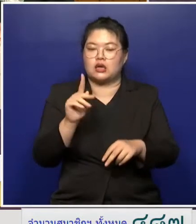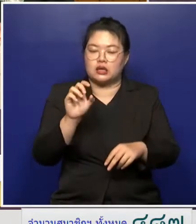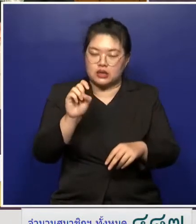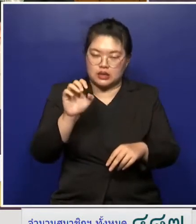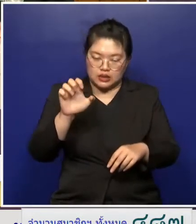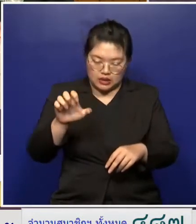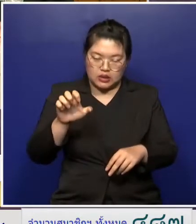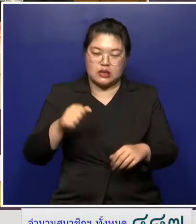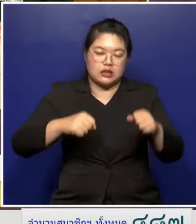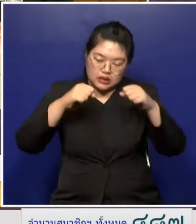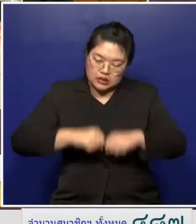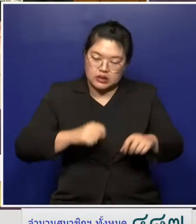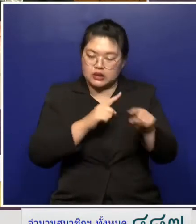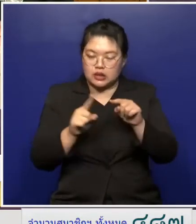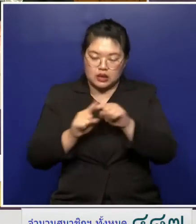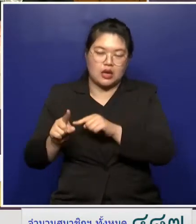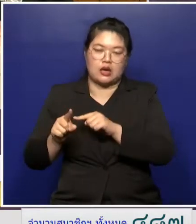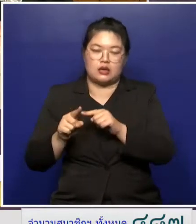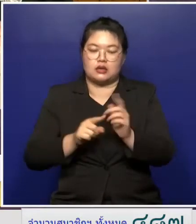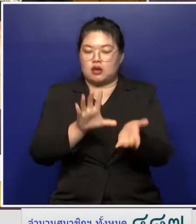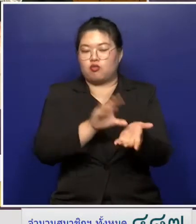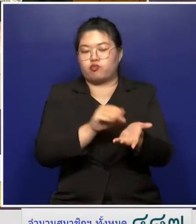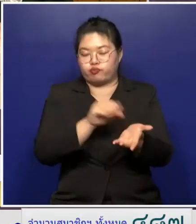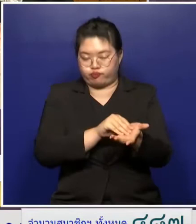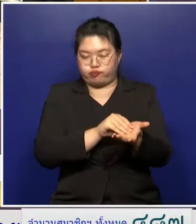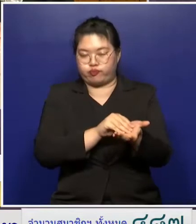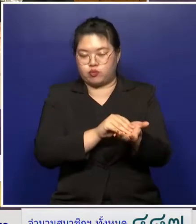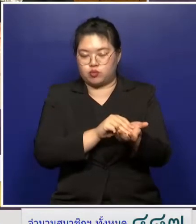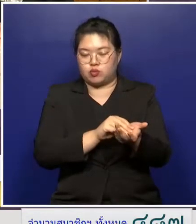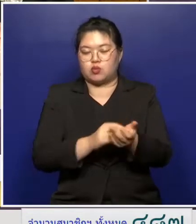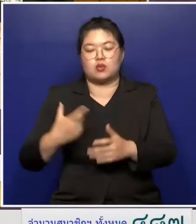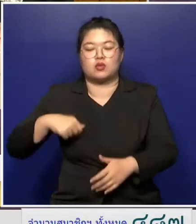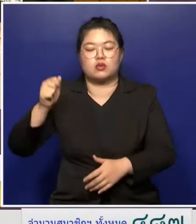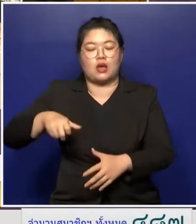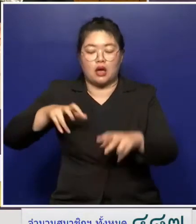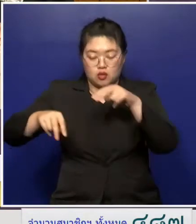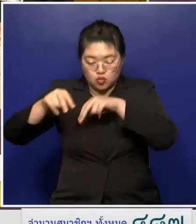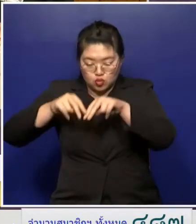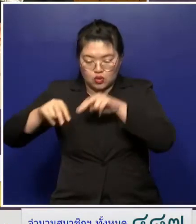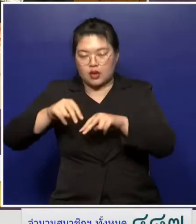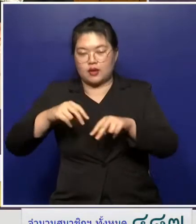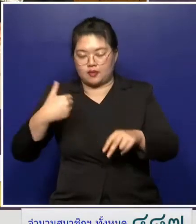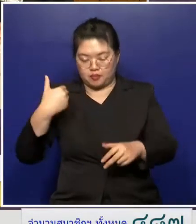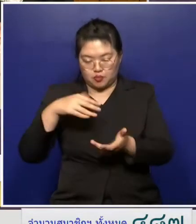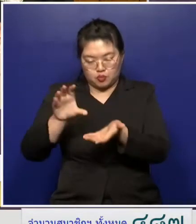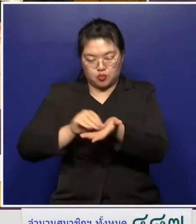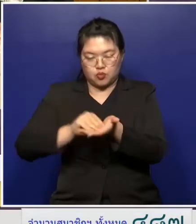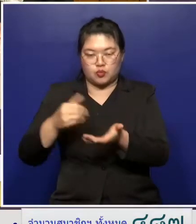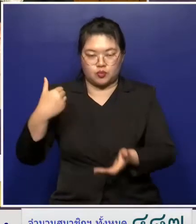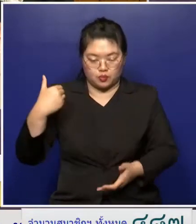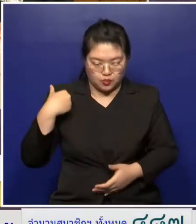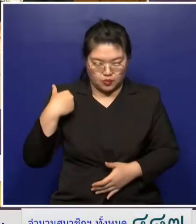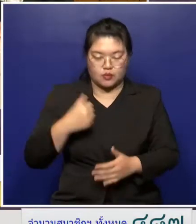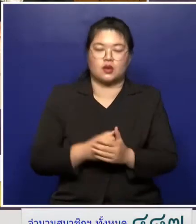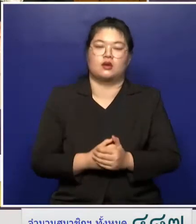ารสร้างปทดฐานในการพภาคษาขดีของสารปกครองส่นในระยะยาวก็จะมีระบบสารอเทศที่ช่วย